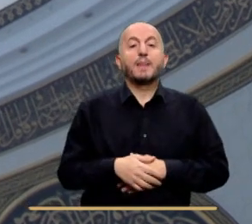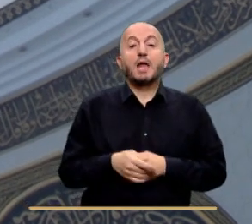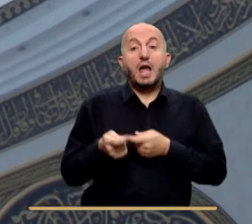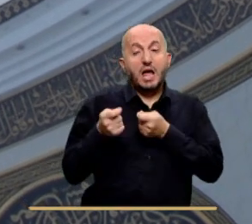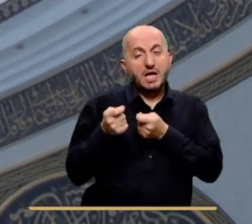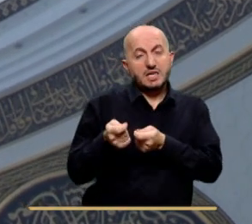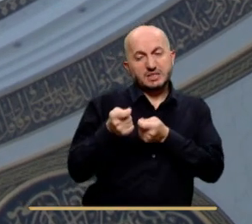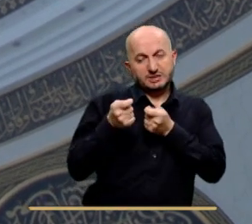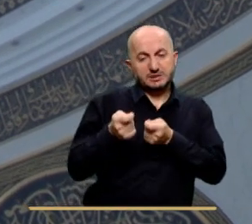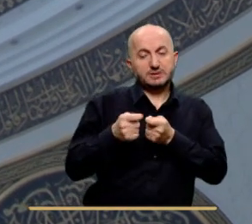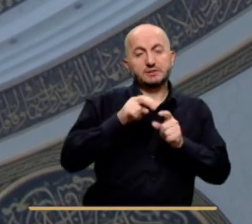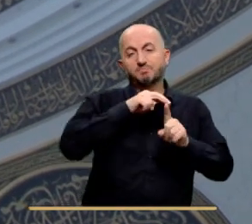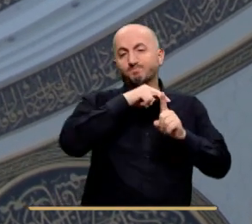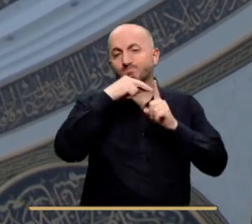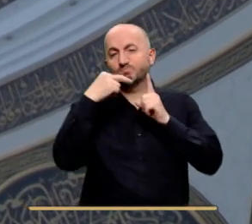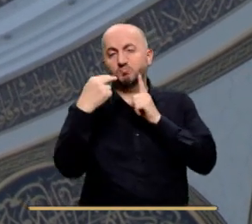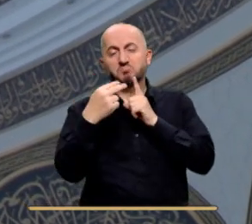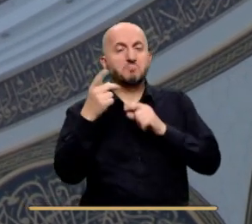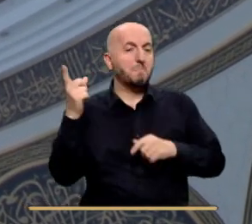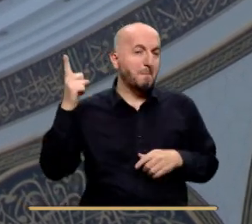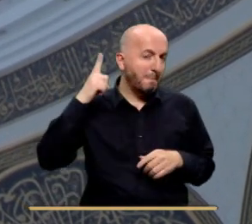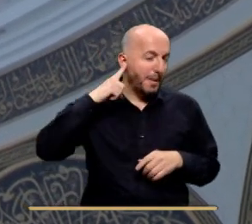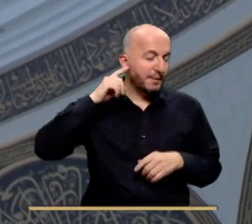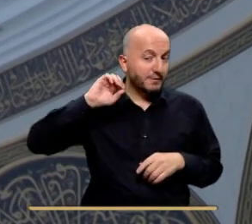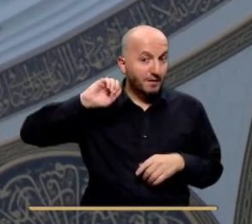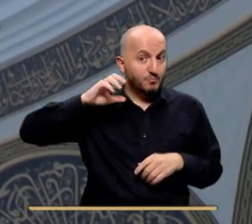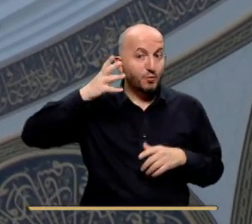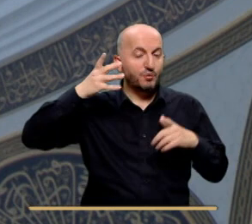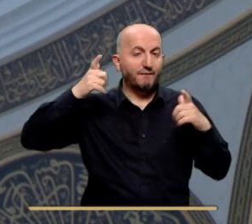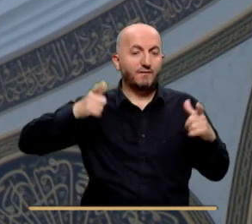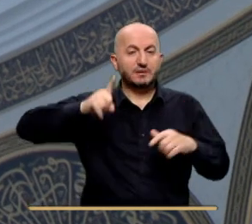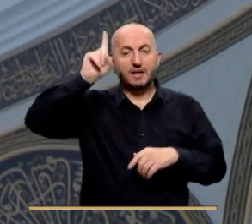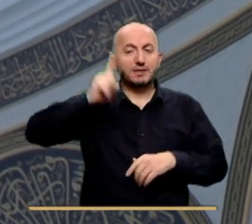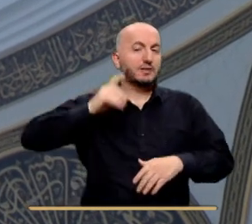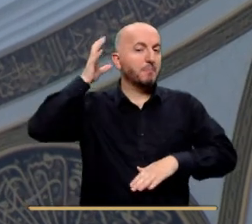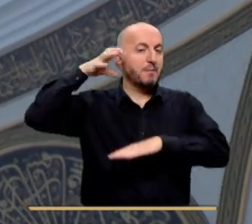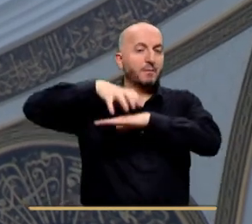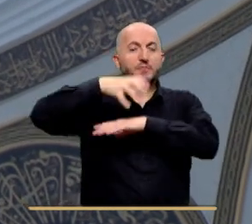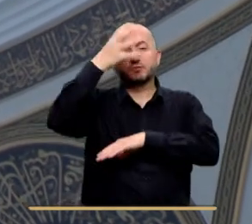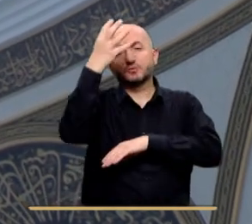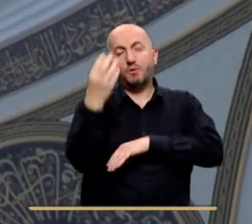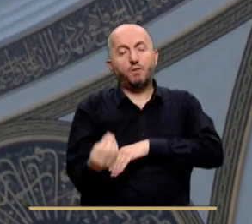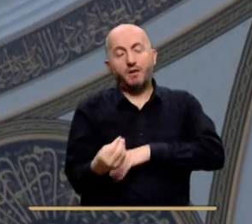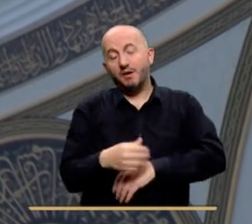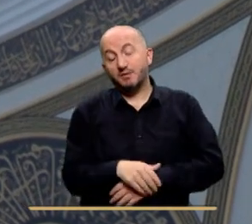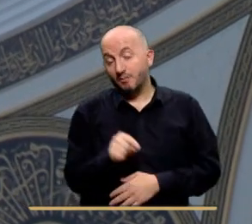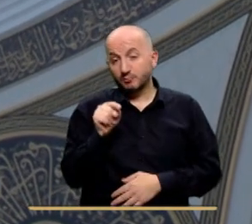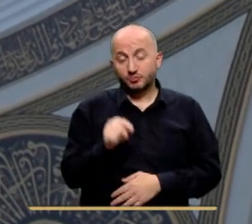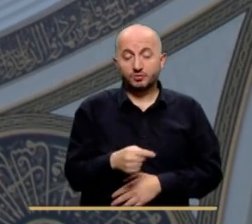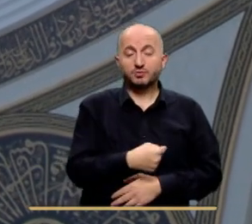eğittiği sahabesini Medine-i Münevvere'de ilk mescid olan ve